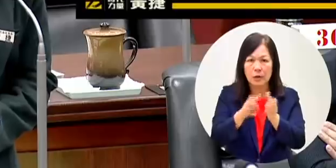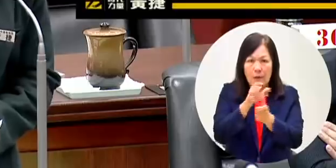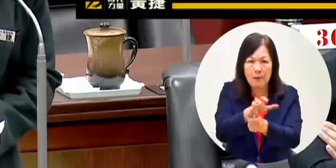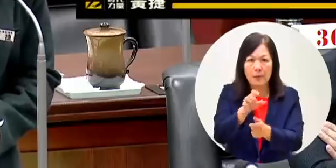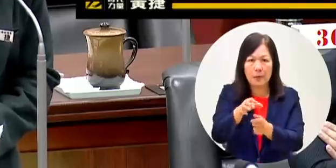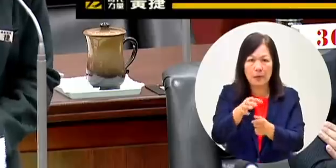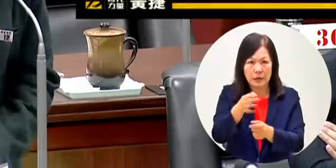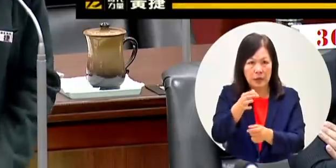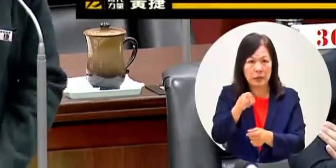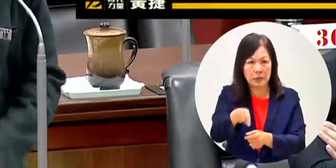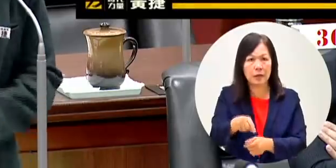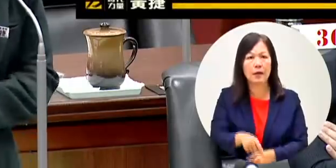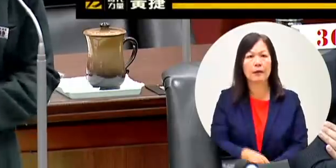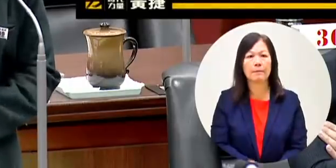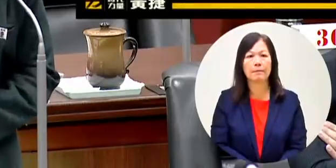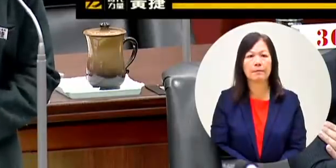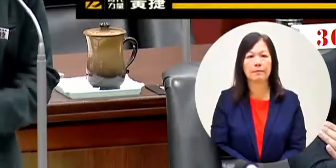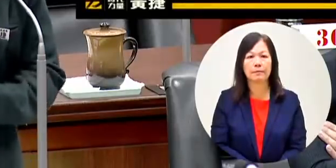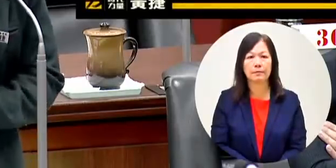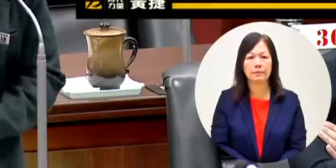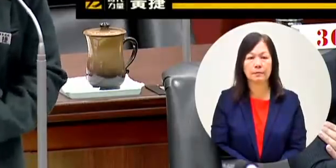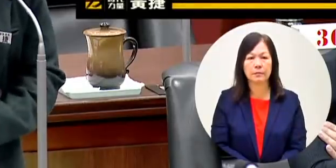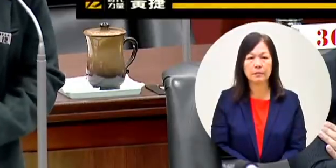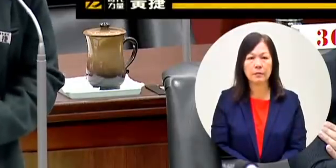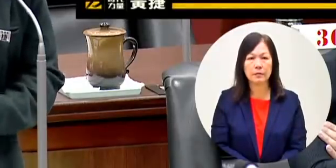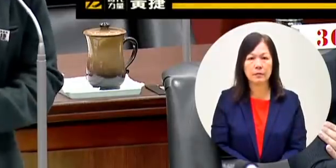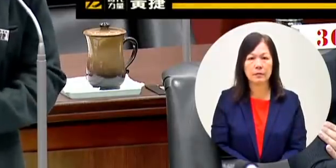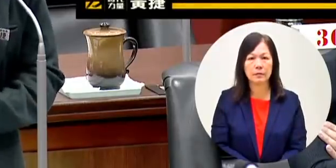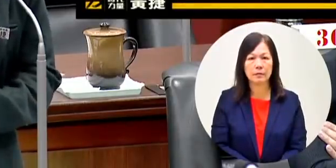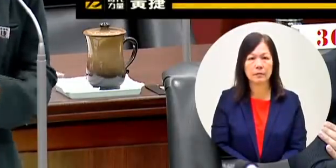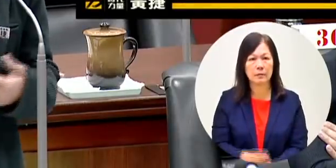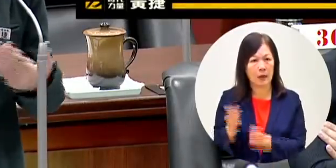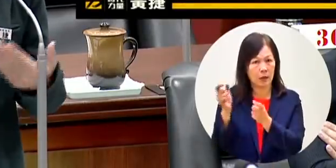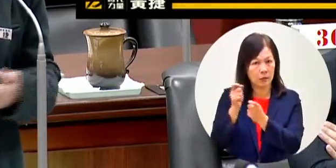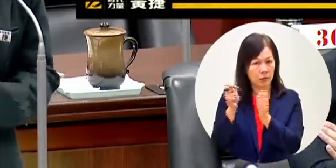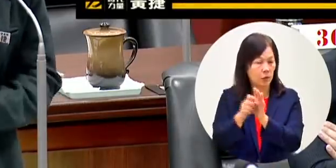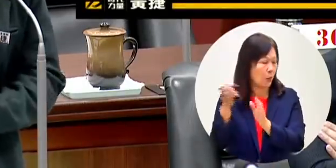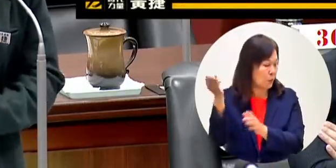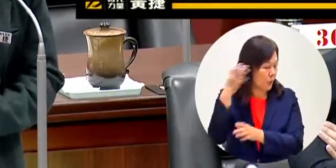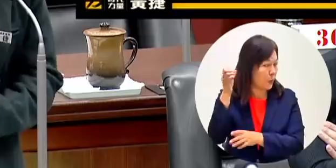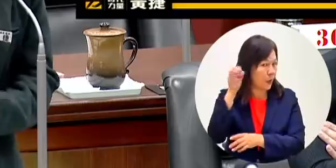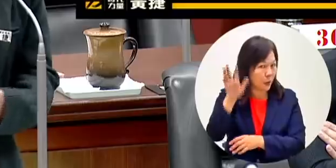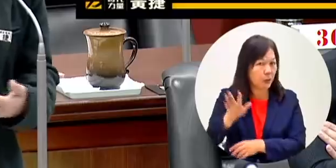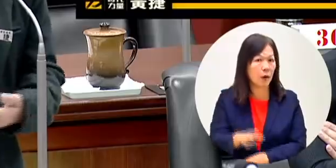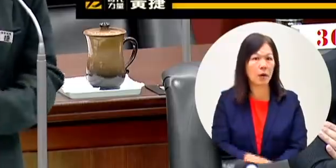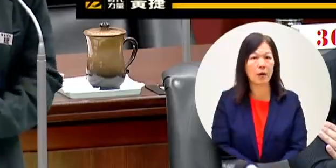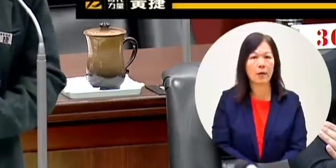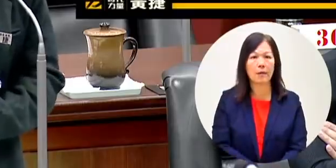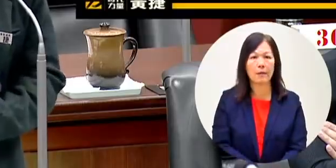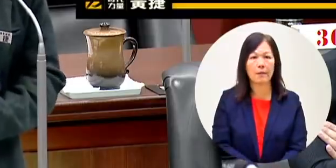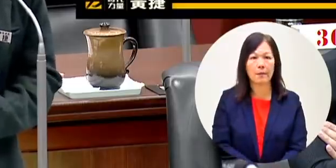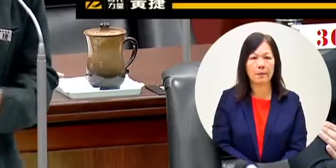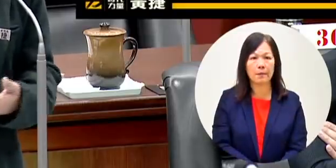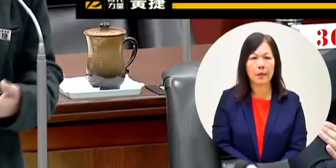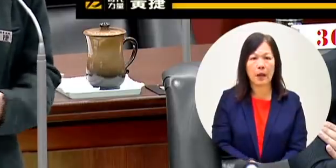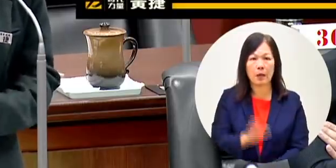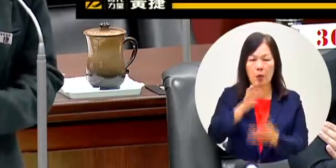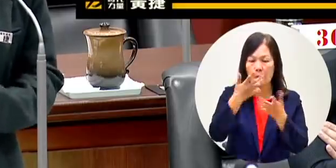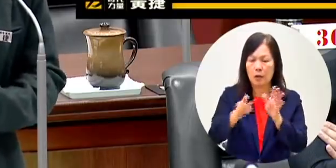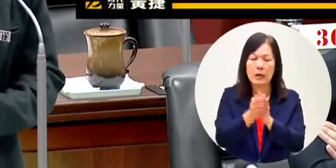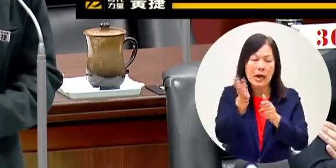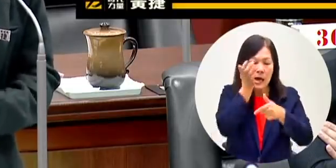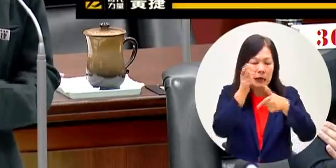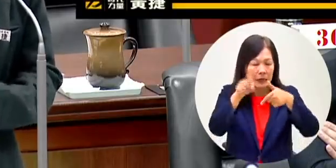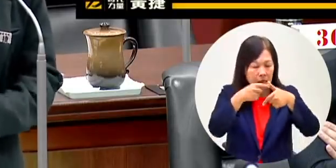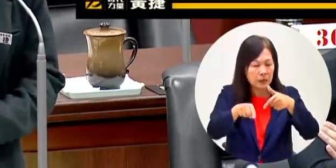最后，最近有听到风声说韩市长会有许多石化业者听到韩市长上任说高雄